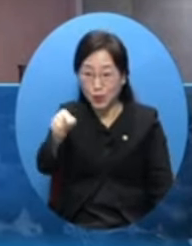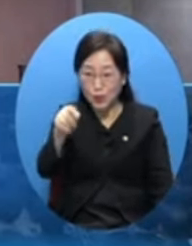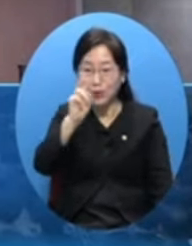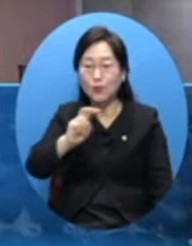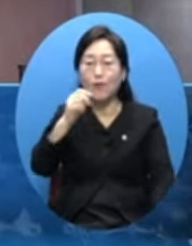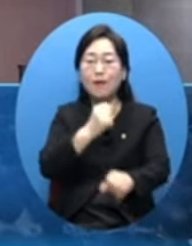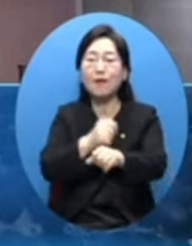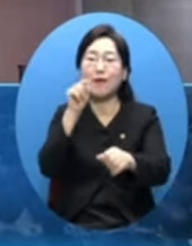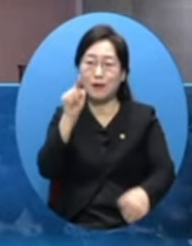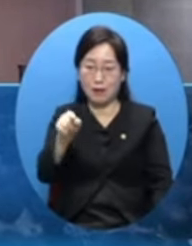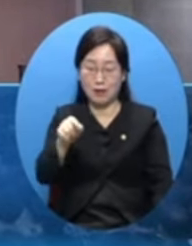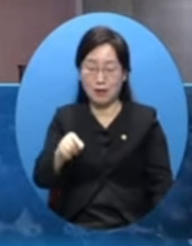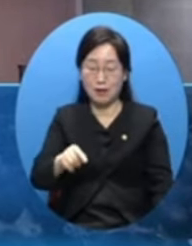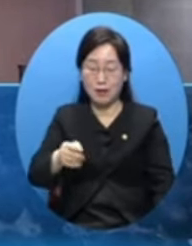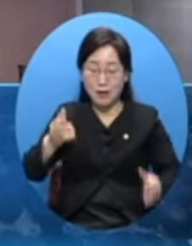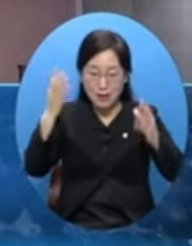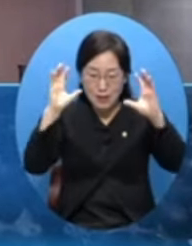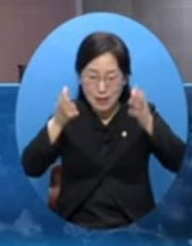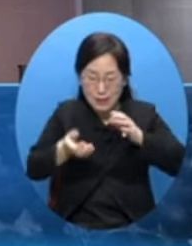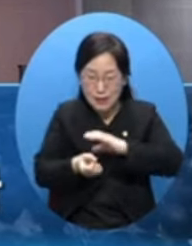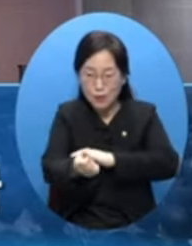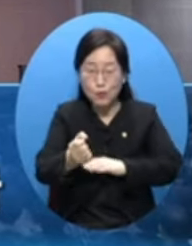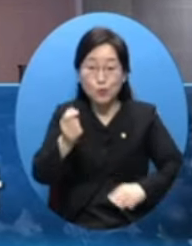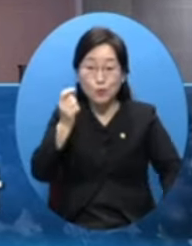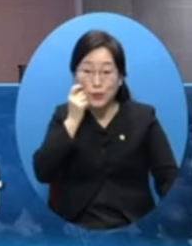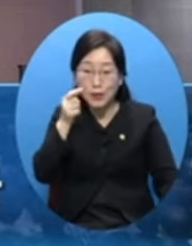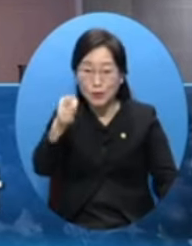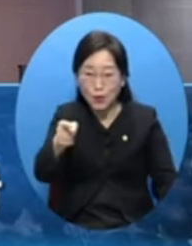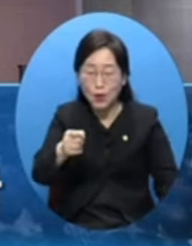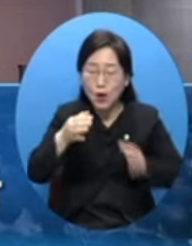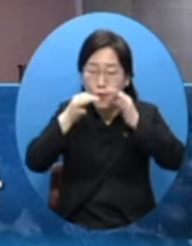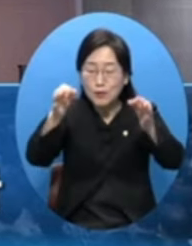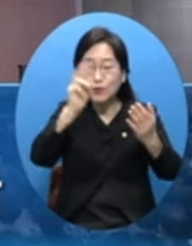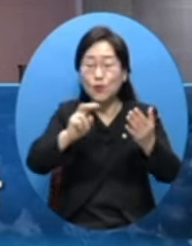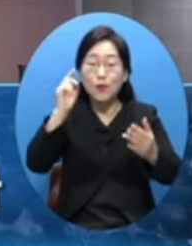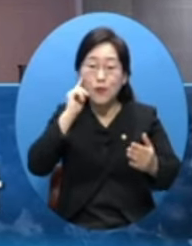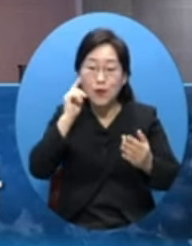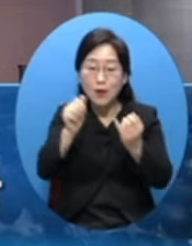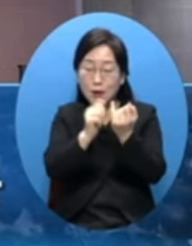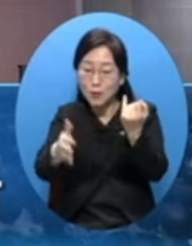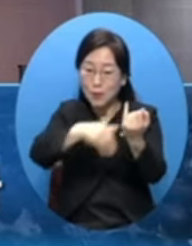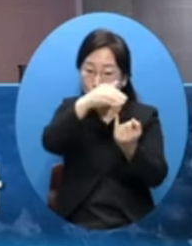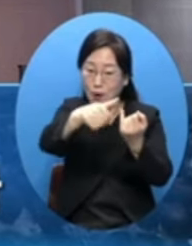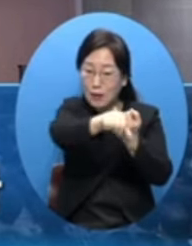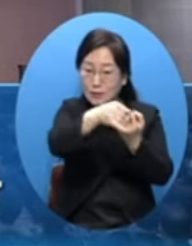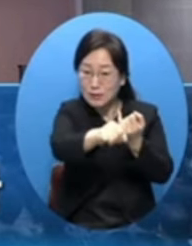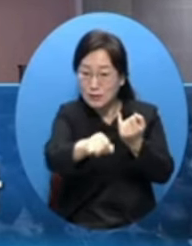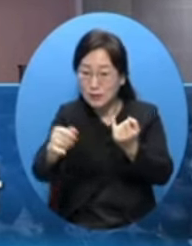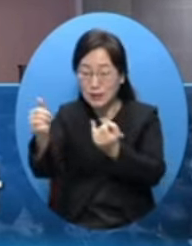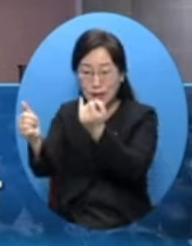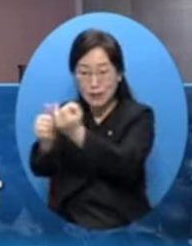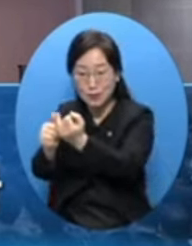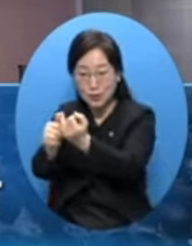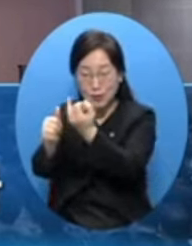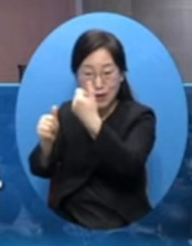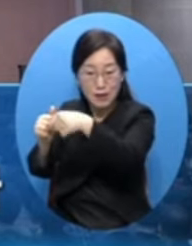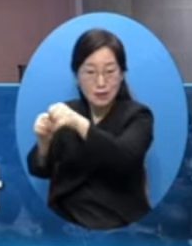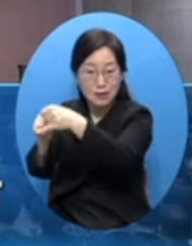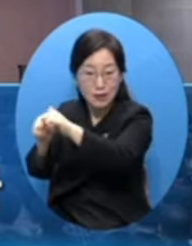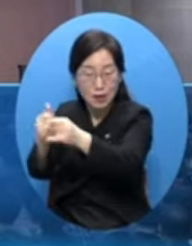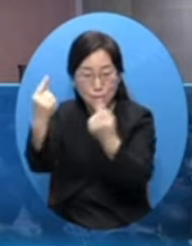노래할지어다 산고를 겪지 못한 너는 외쳐 노래할 어다이는 홀로된 여인의 자식이 남편 있는 자의 자식보다